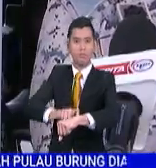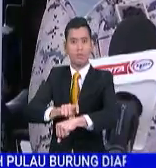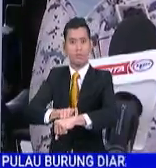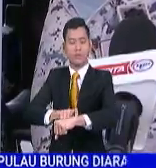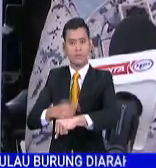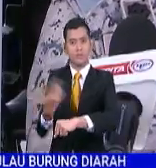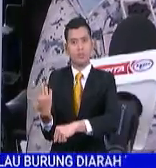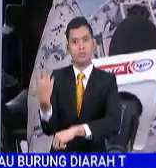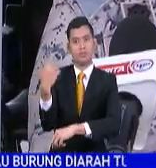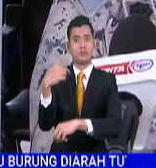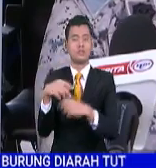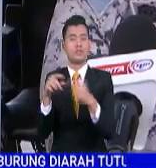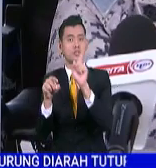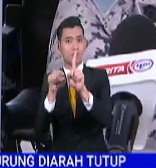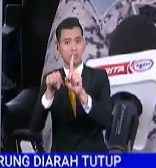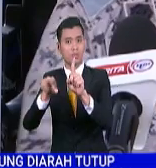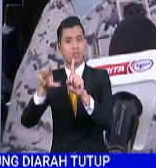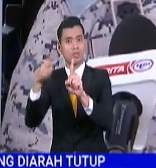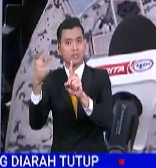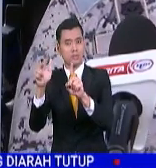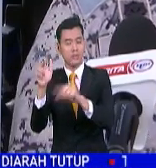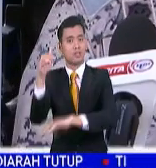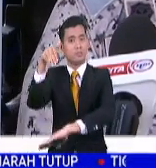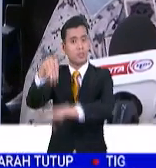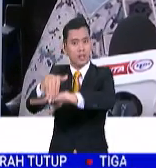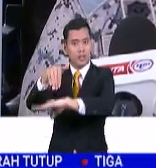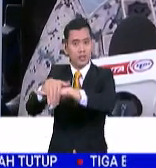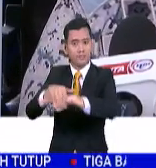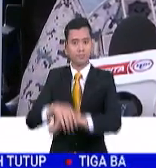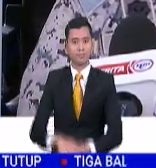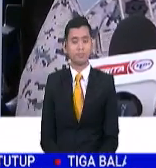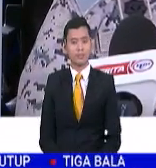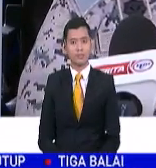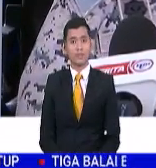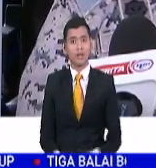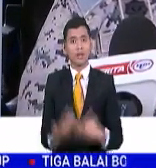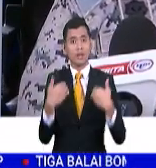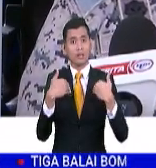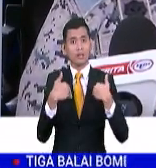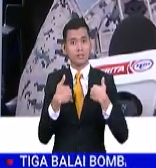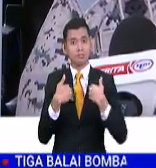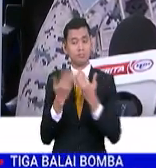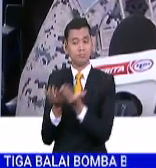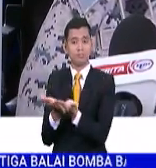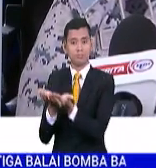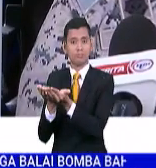Ada inilah, ada pelampung lah, macam botol lah, dari.